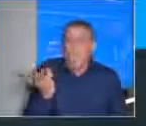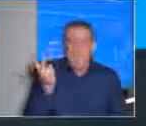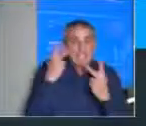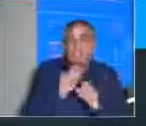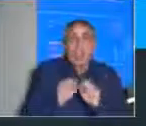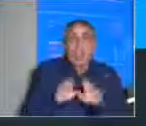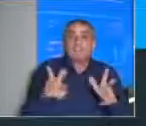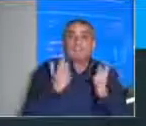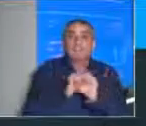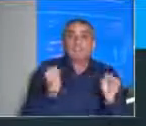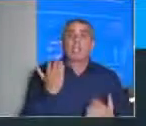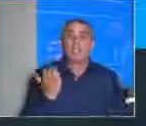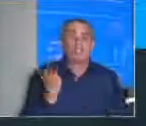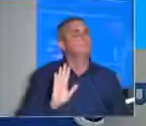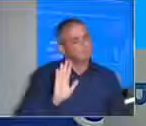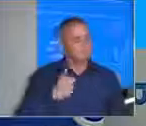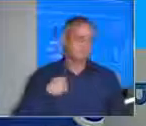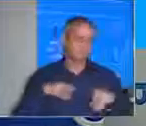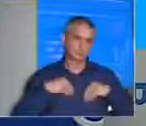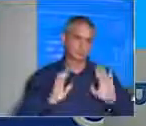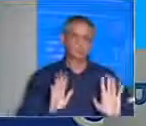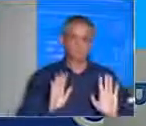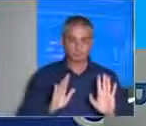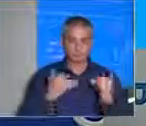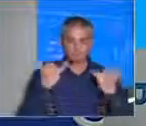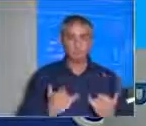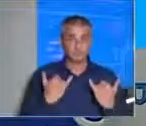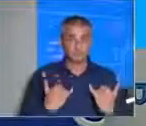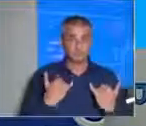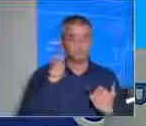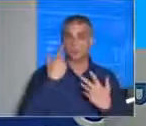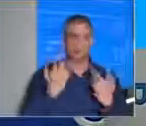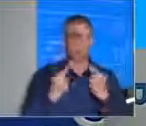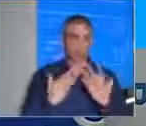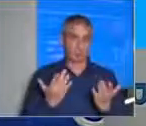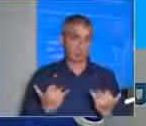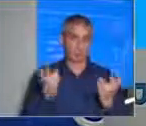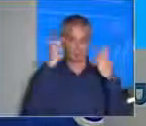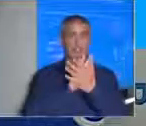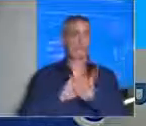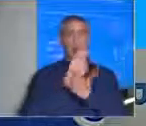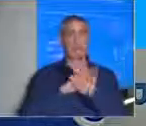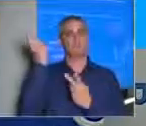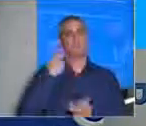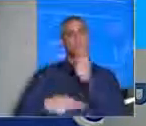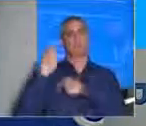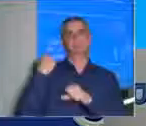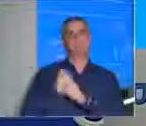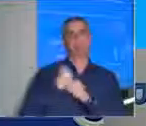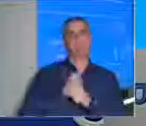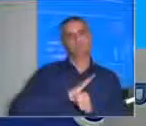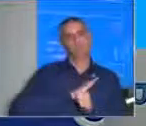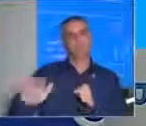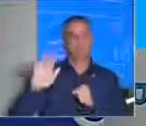לאי הפצת נשק גרעיני. בעניין הזה אני חולק עלייך. בכל מקרה, עכשיו אני חושב שאין לנו ויכוח שבעצם אין הסכם והם חוזרים לפעילות